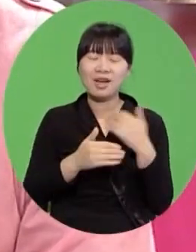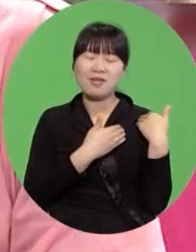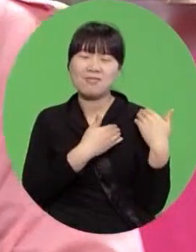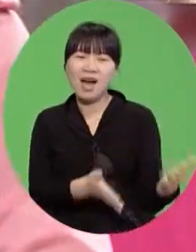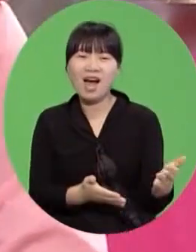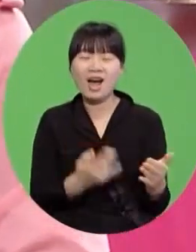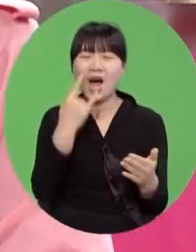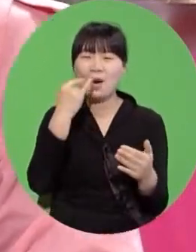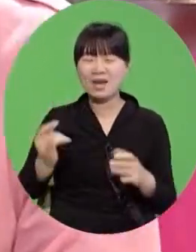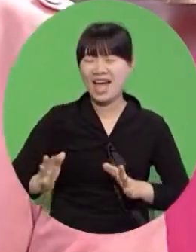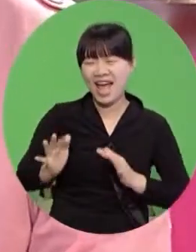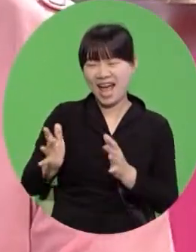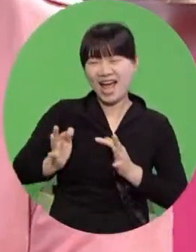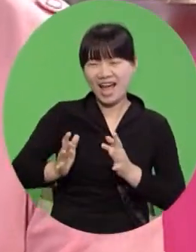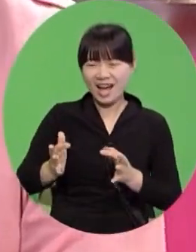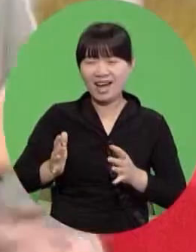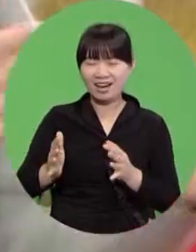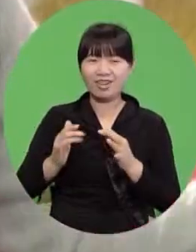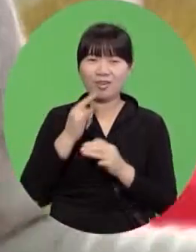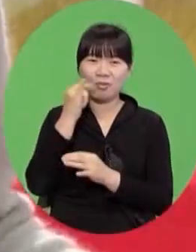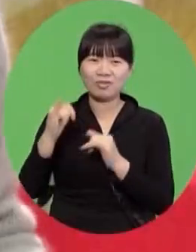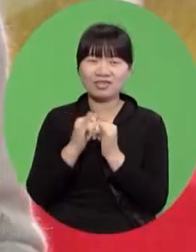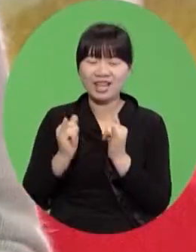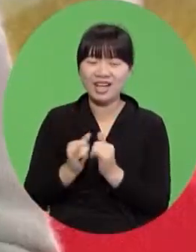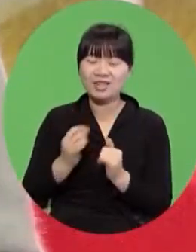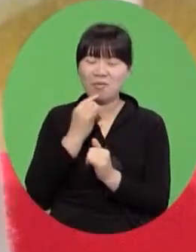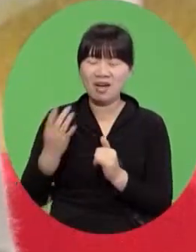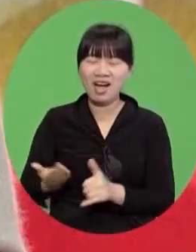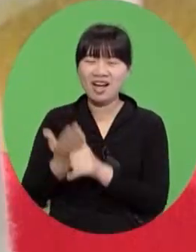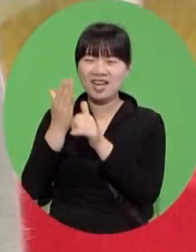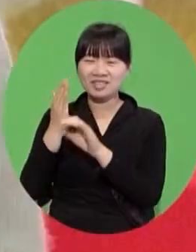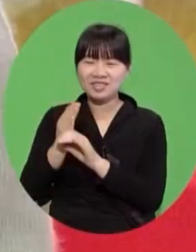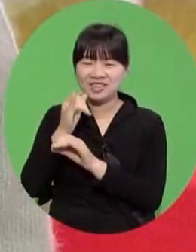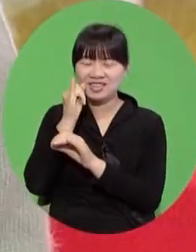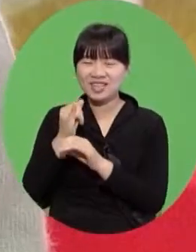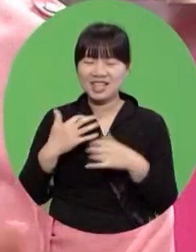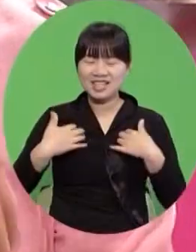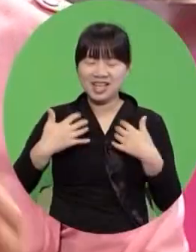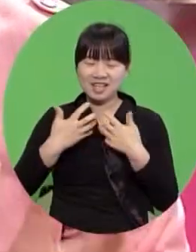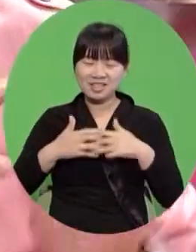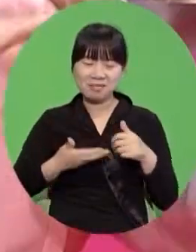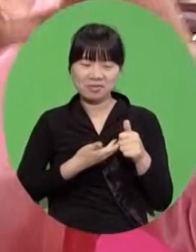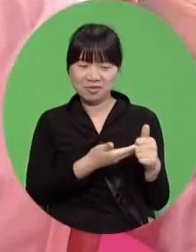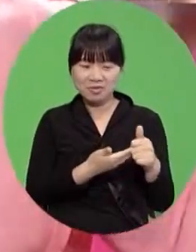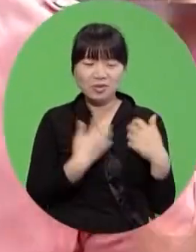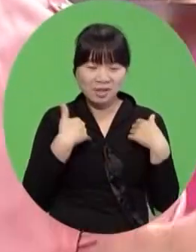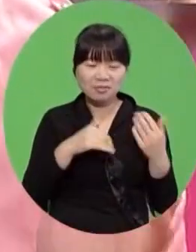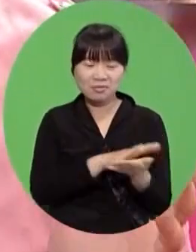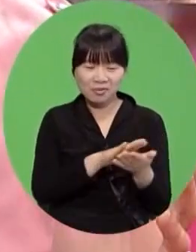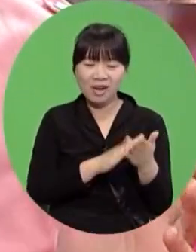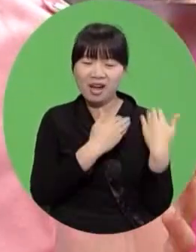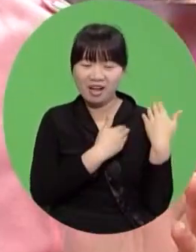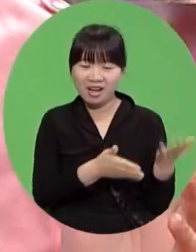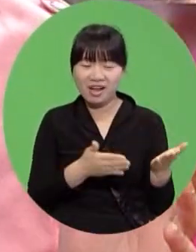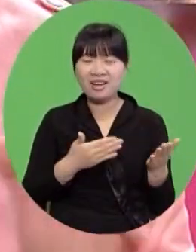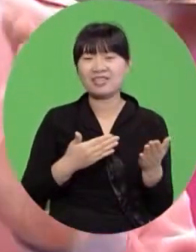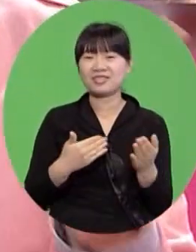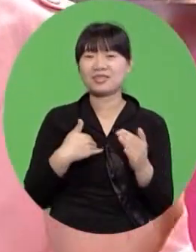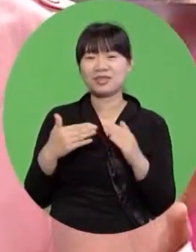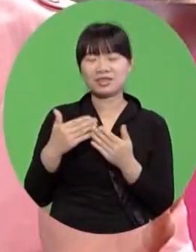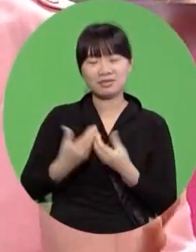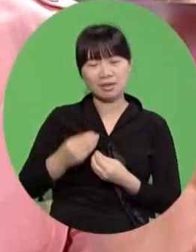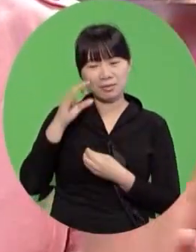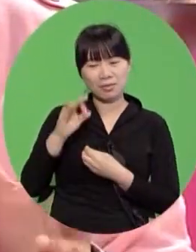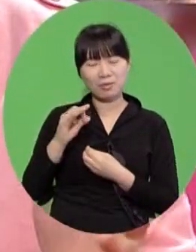그렇죠. 엄마끼리 이렇게 얘기하고 엄마들의 사회성만 이렇게 기르고 있지 아니, 뭐 게임기 갖다 주고 게임하고 놀고 저희 집도 그렇거든요